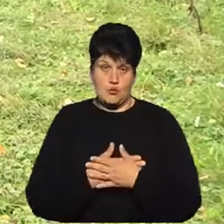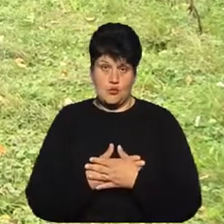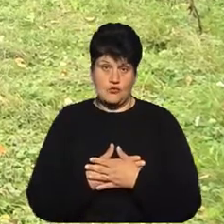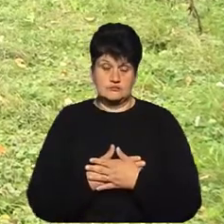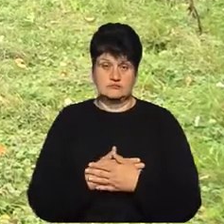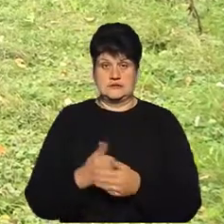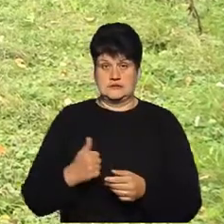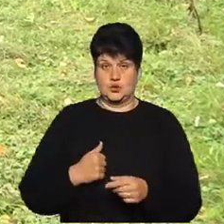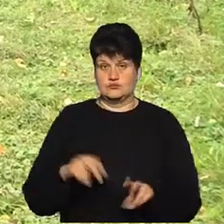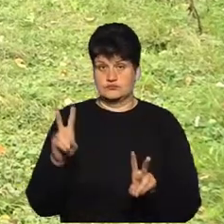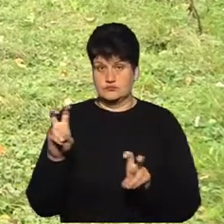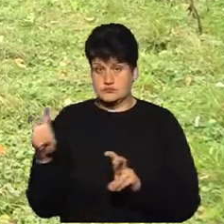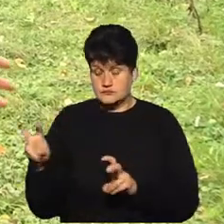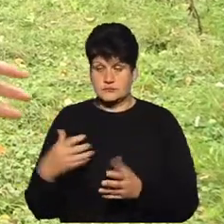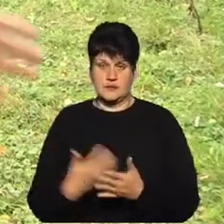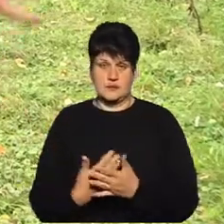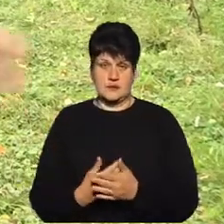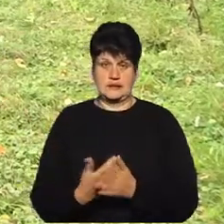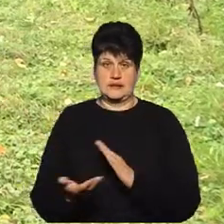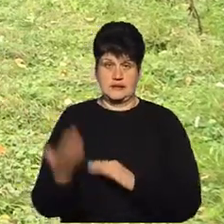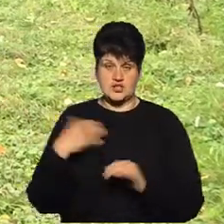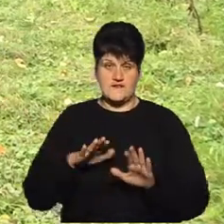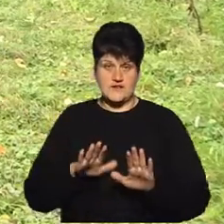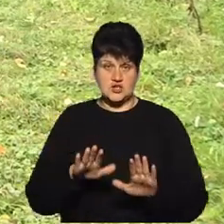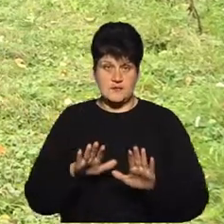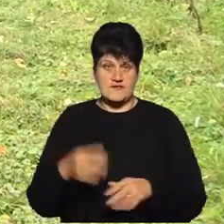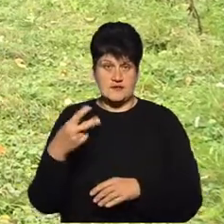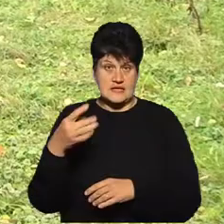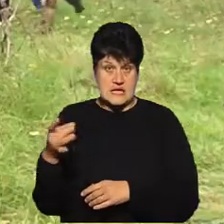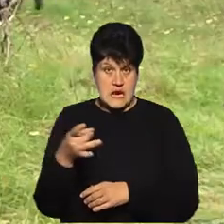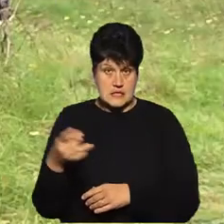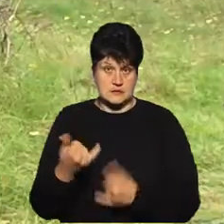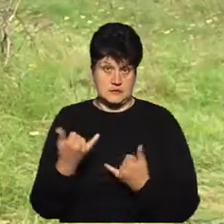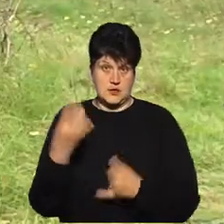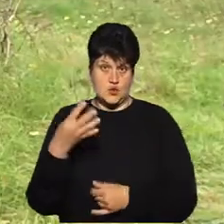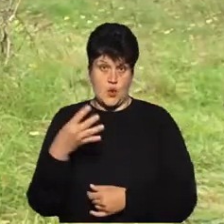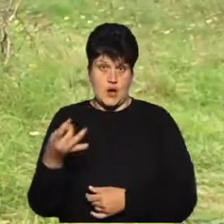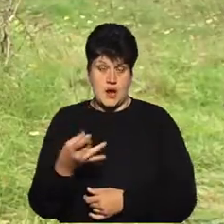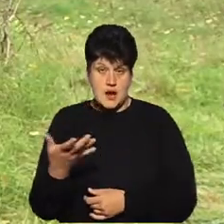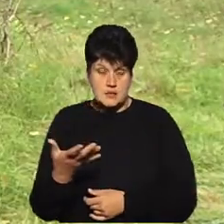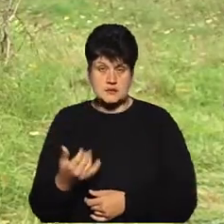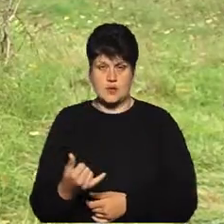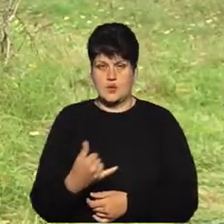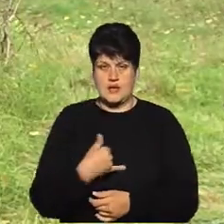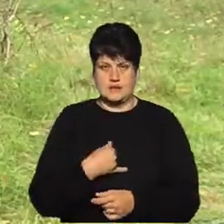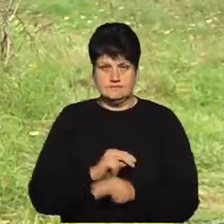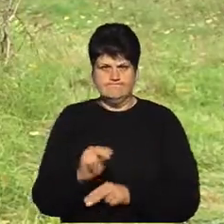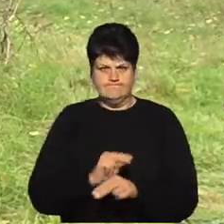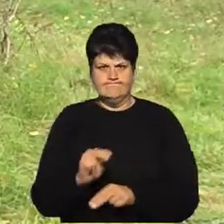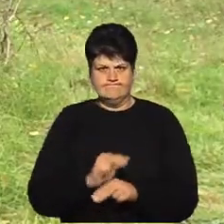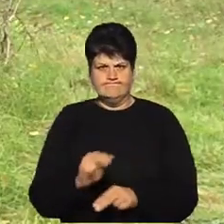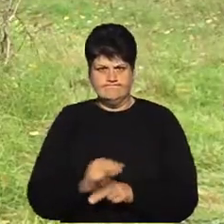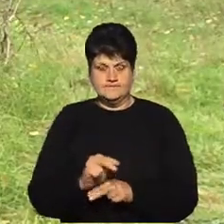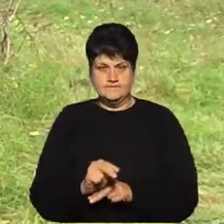тематику, і, наприклад, до цього я віджимався 20 разів, тепер я 40 разів. Вона нас так муштрує, так